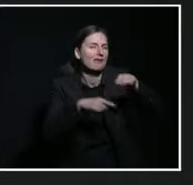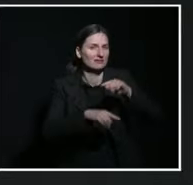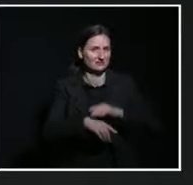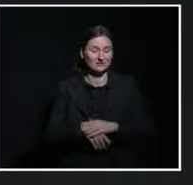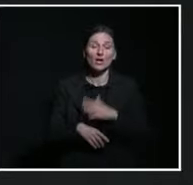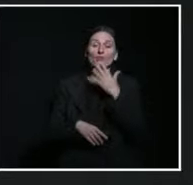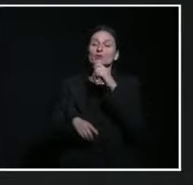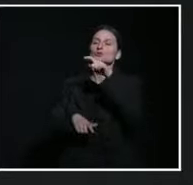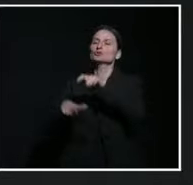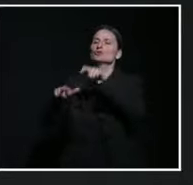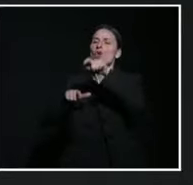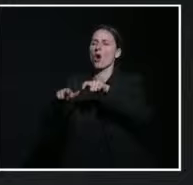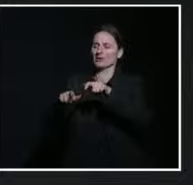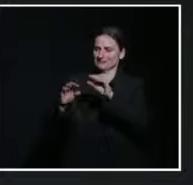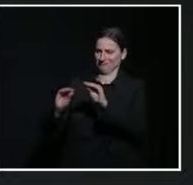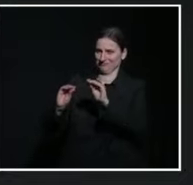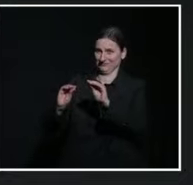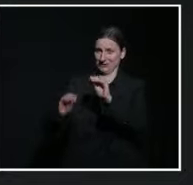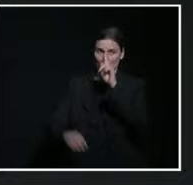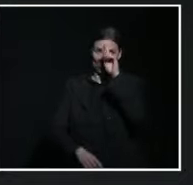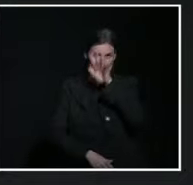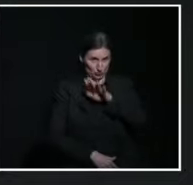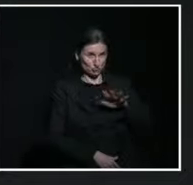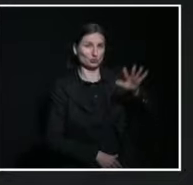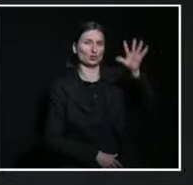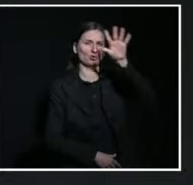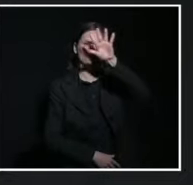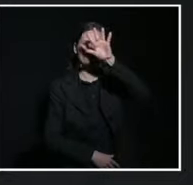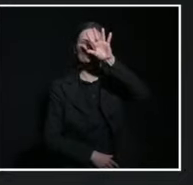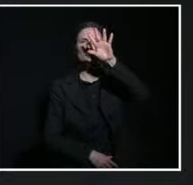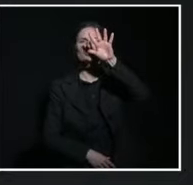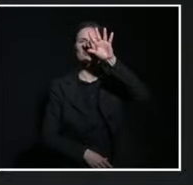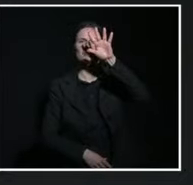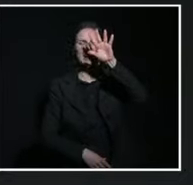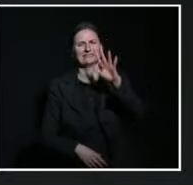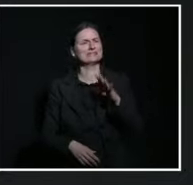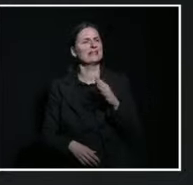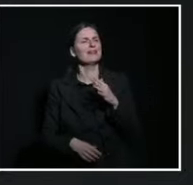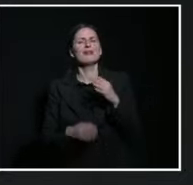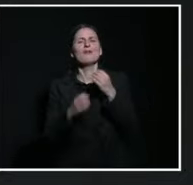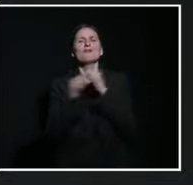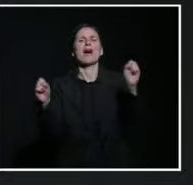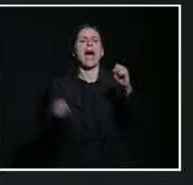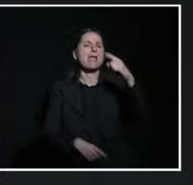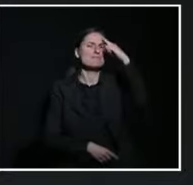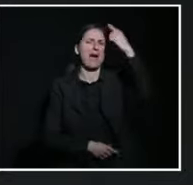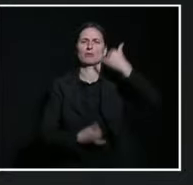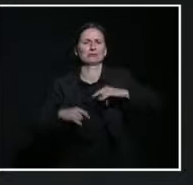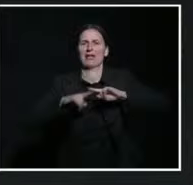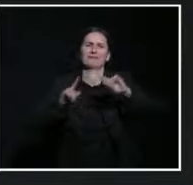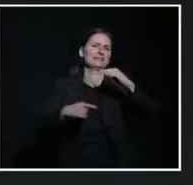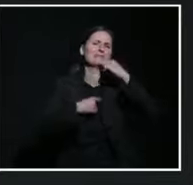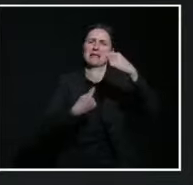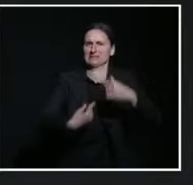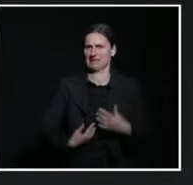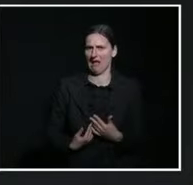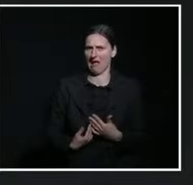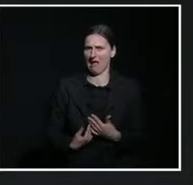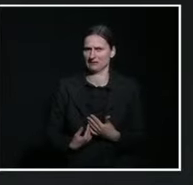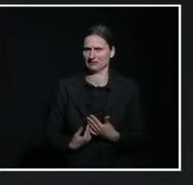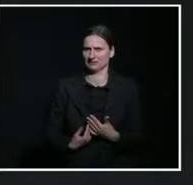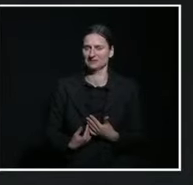Leuten einreden, dass in der Bundesrepublik Deutschland eine Gesinnungsdiktatur herrsche. Und